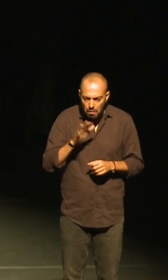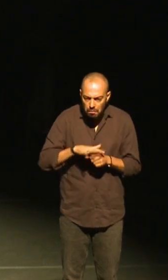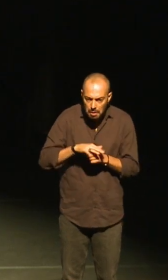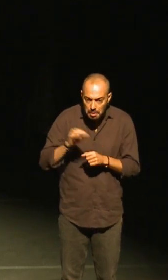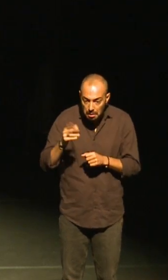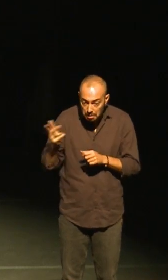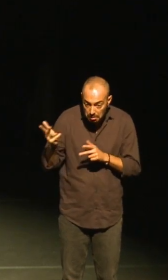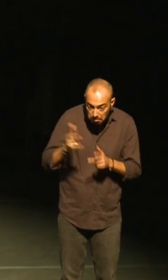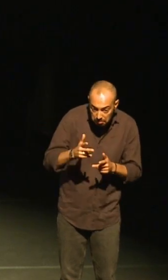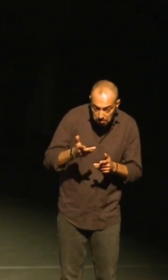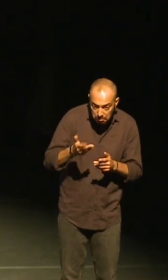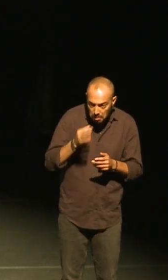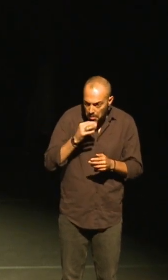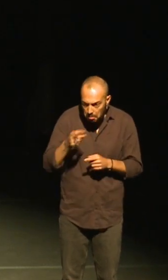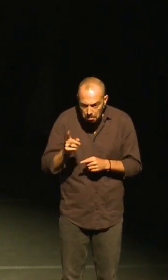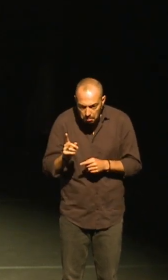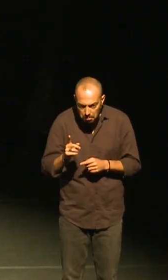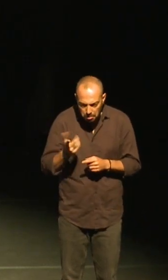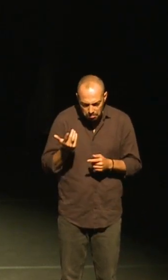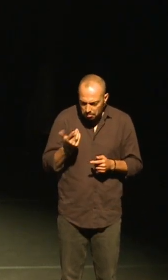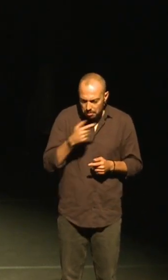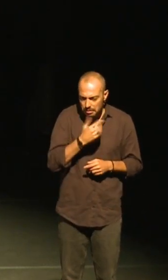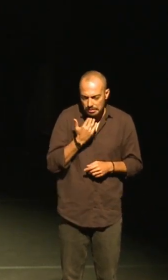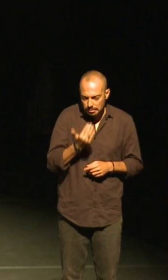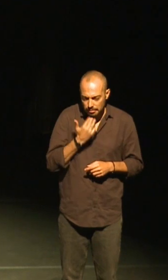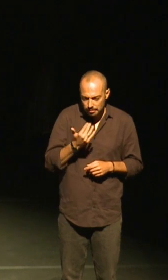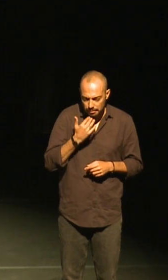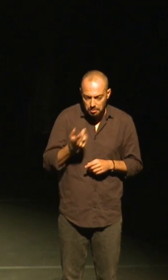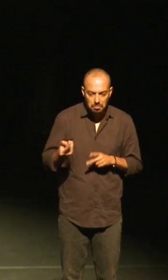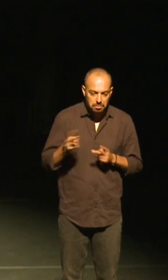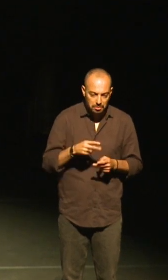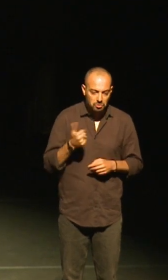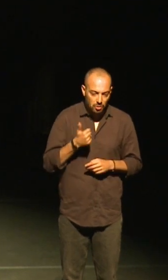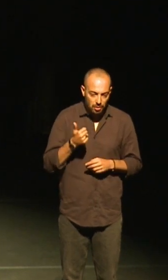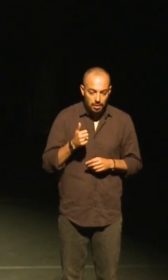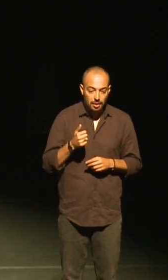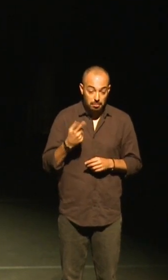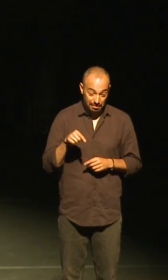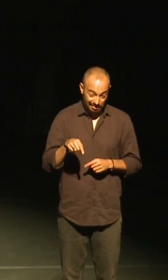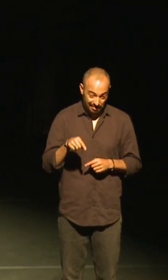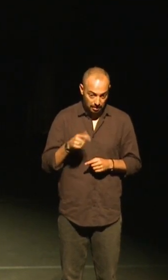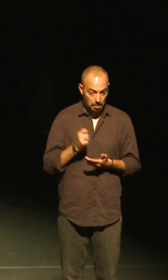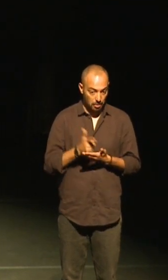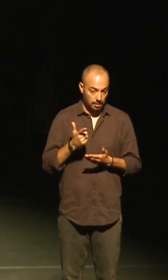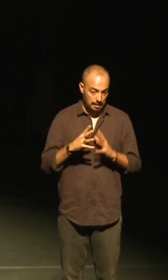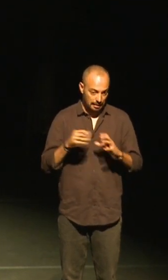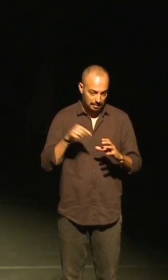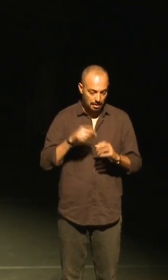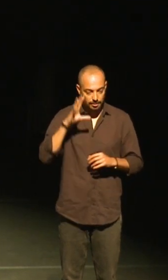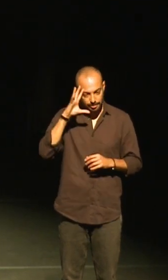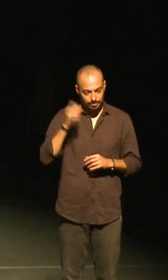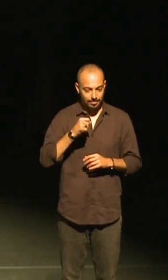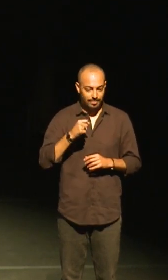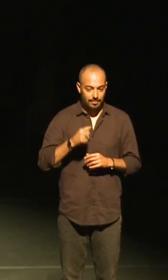partner non l'azienda e questa cosa che mi fosse riconosciuta per me è stata importante Poi facendo lei char quindi ho cominciato a lavorare sulla diversità